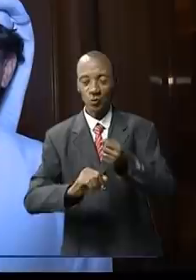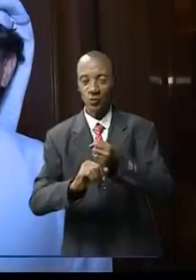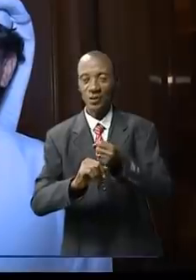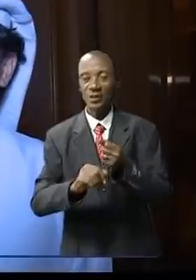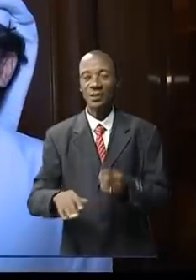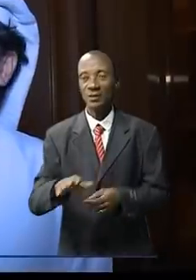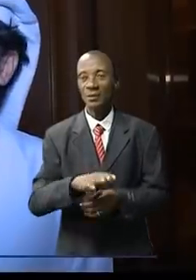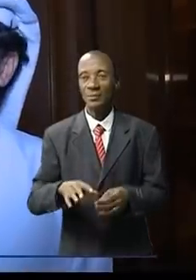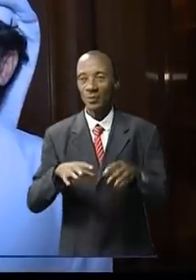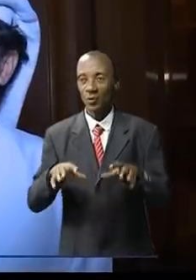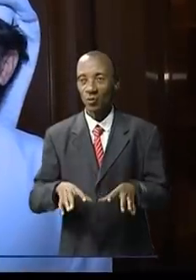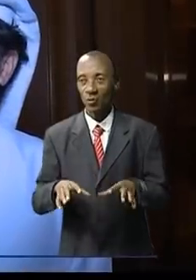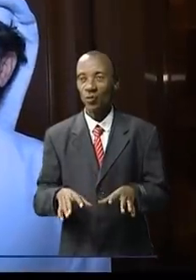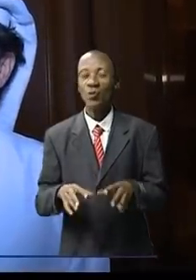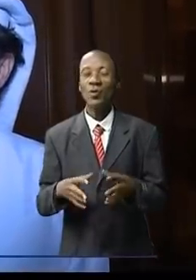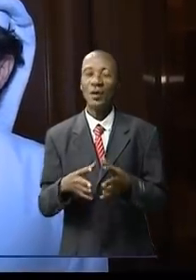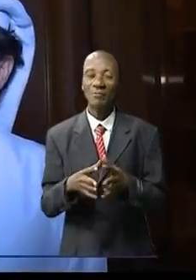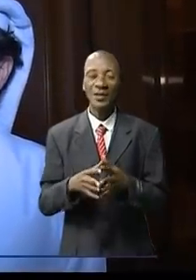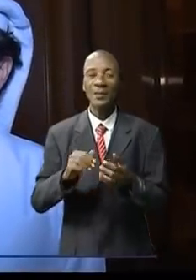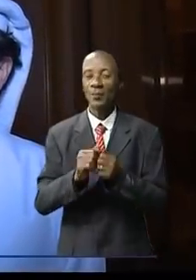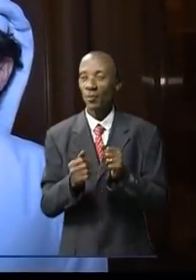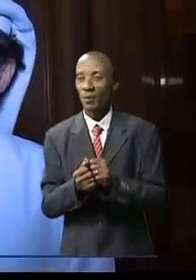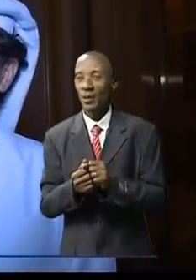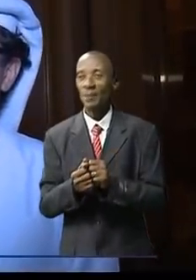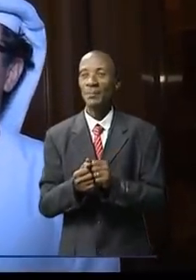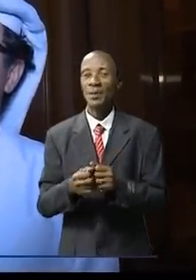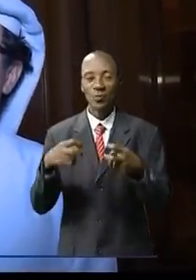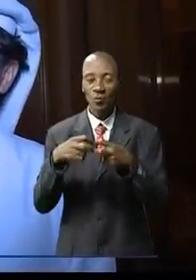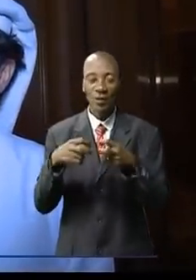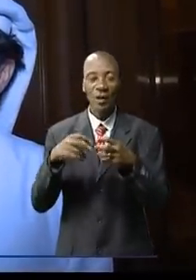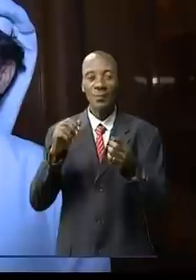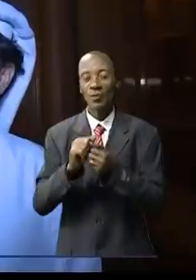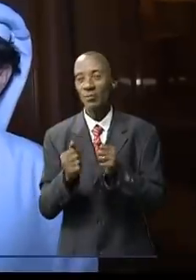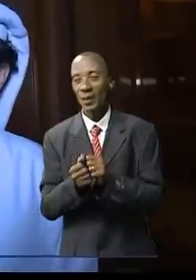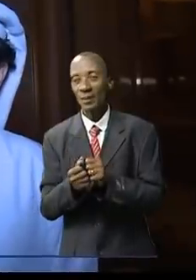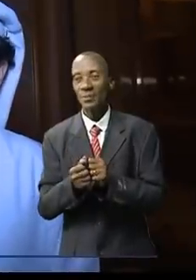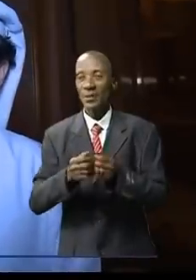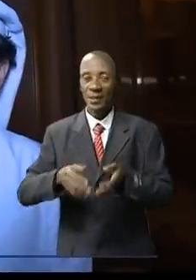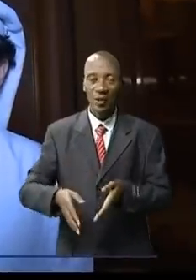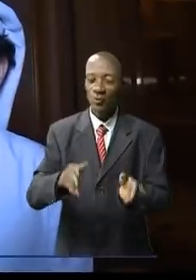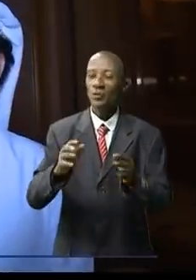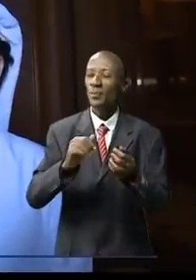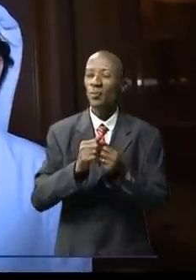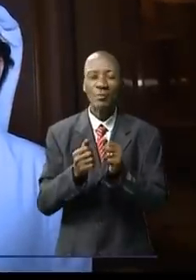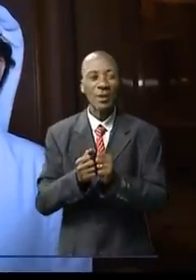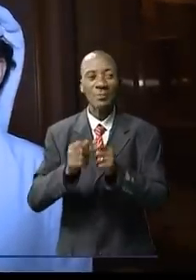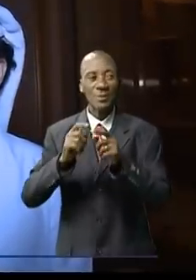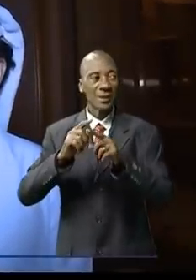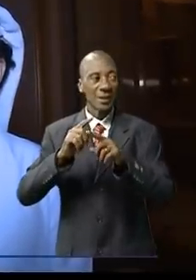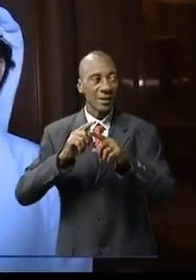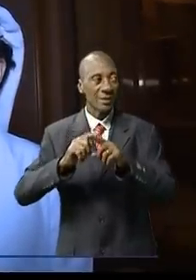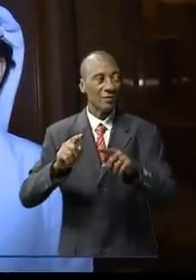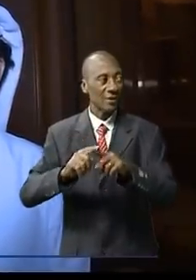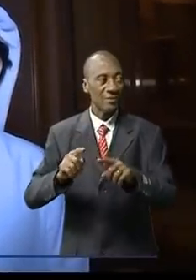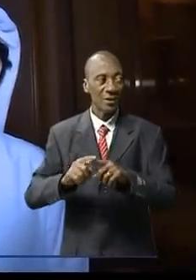finaliser nos études pour ce genre de projet. Et dans un avenir plus proche, on